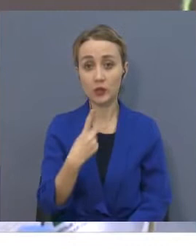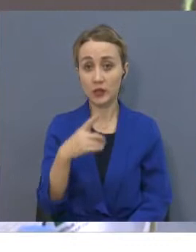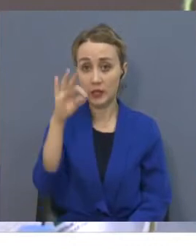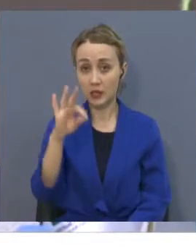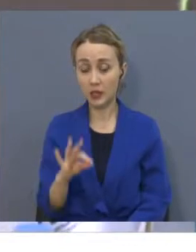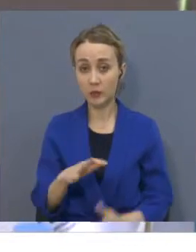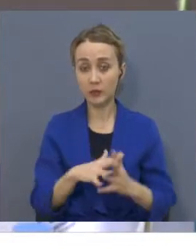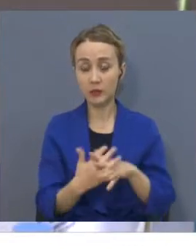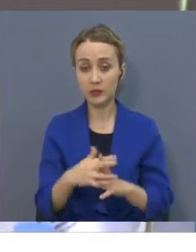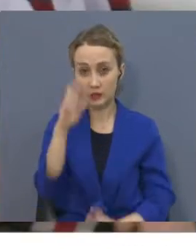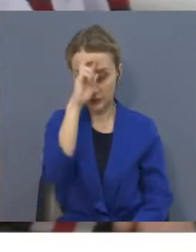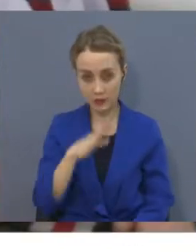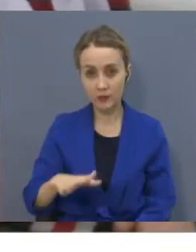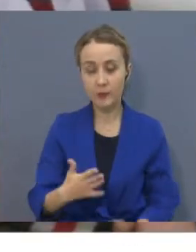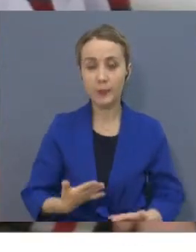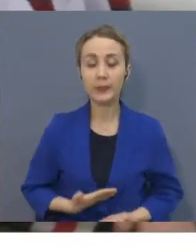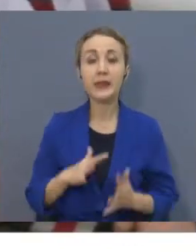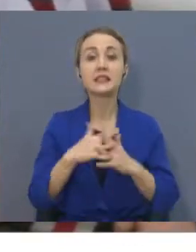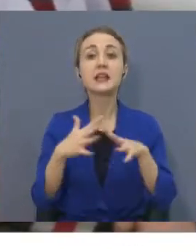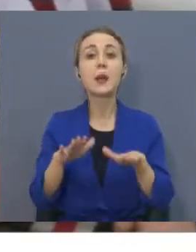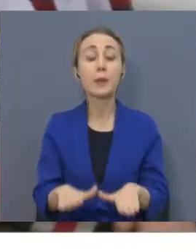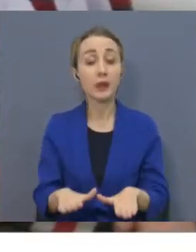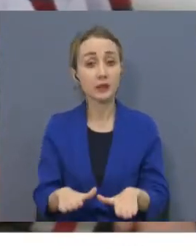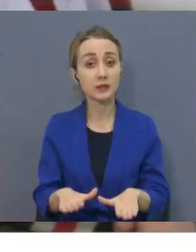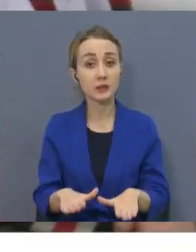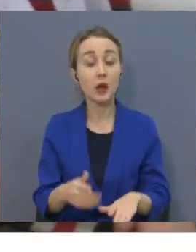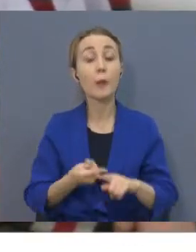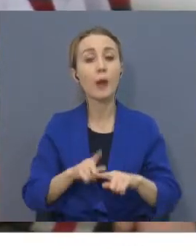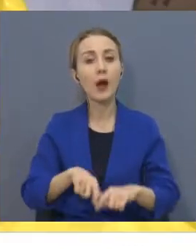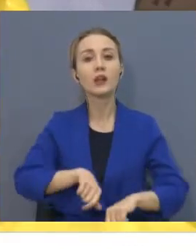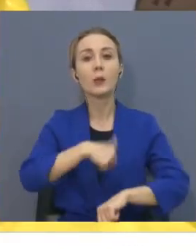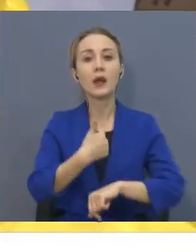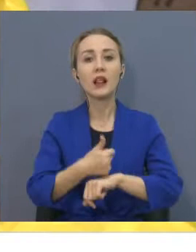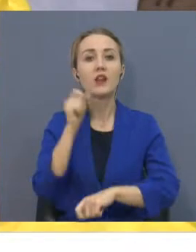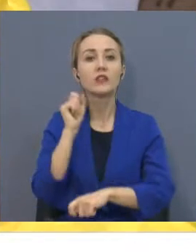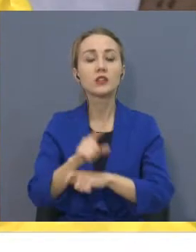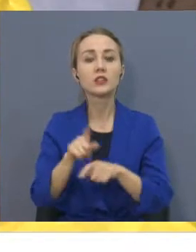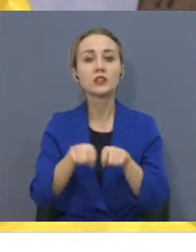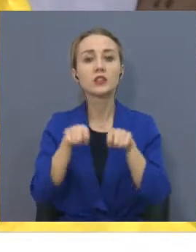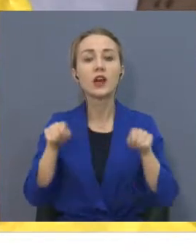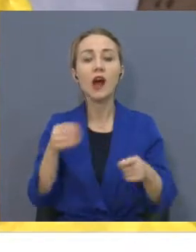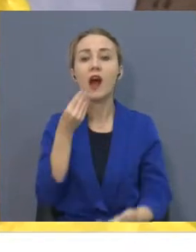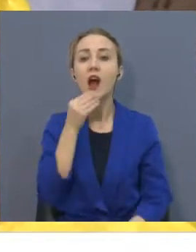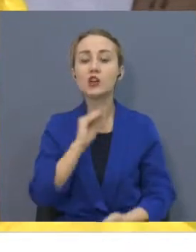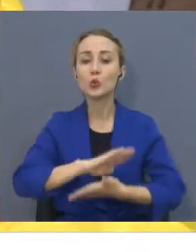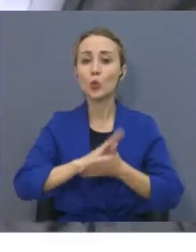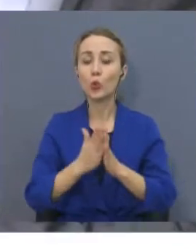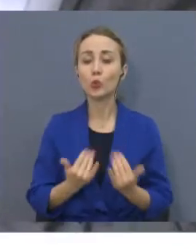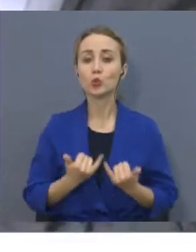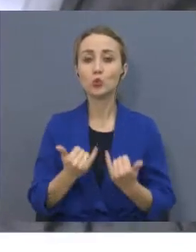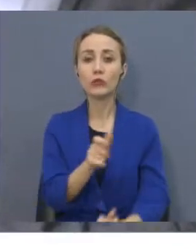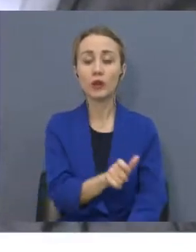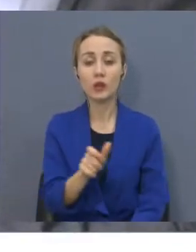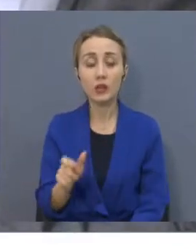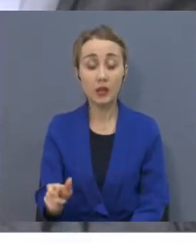41% населения страны проживает в сельской местности, поэтому сегодня главная задача – создать качественные условия для жителей. В